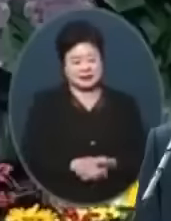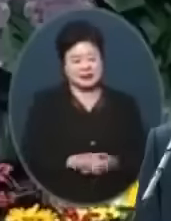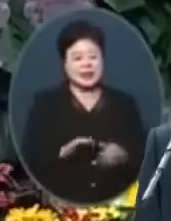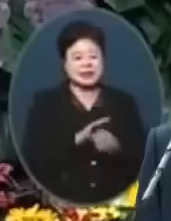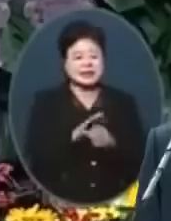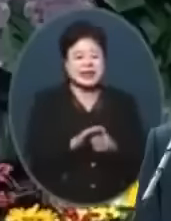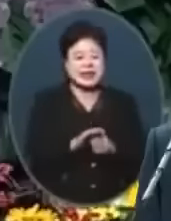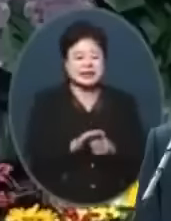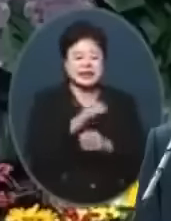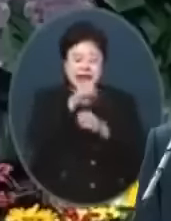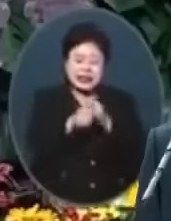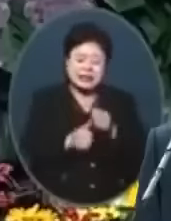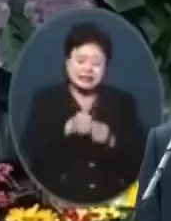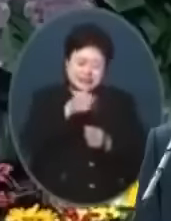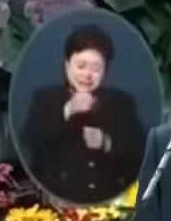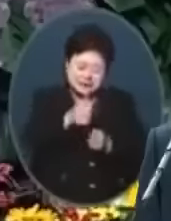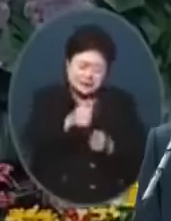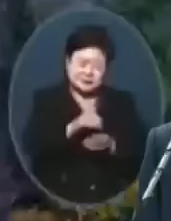사랑하는 하나님,